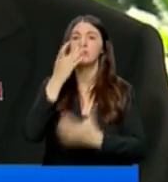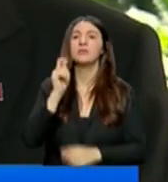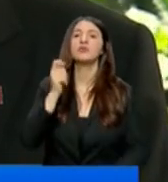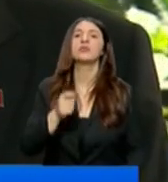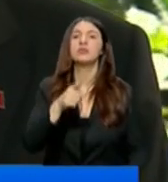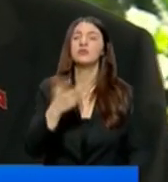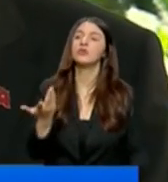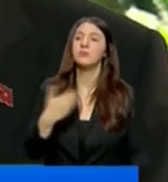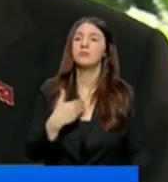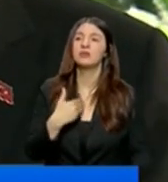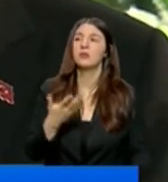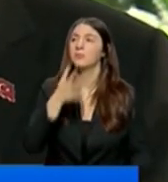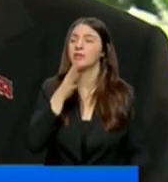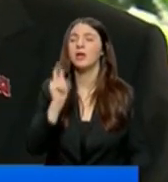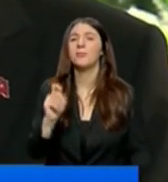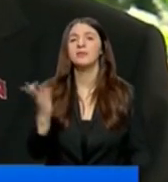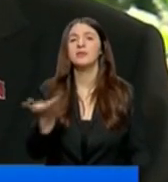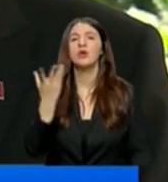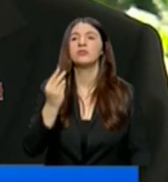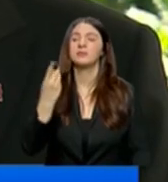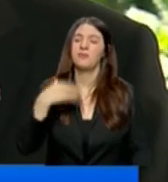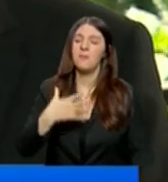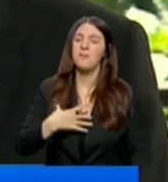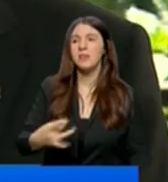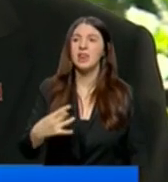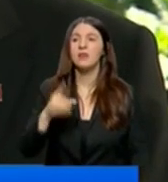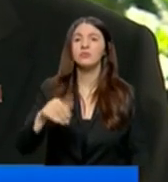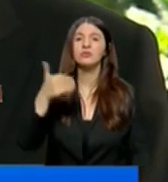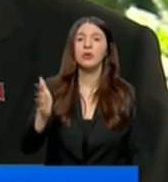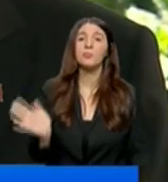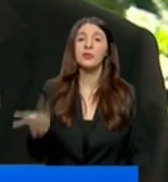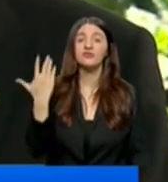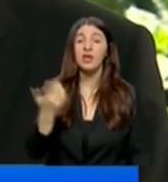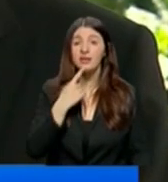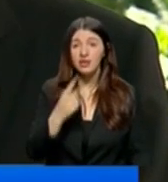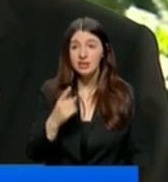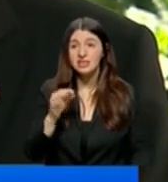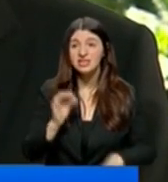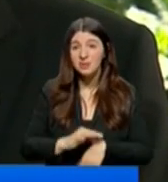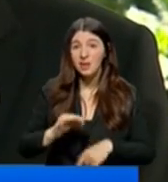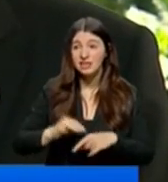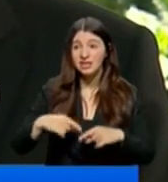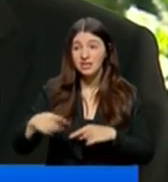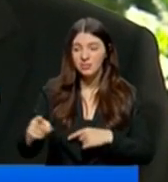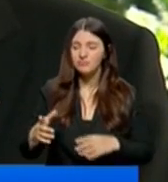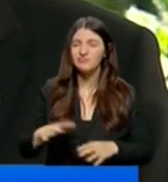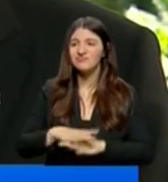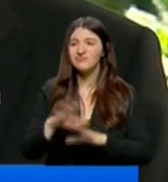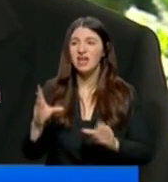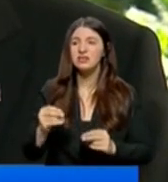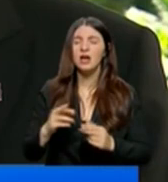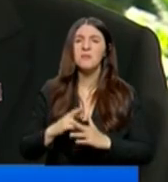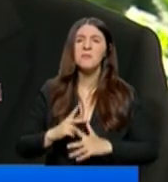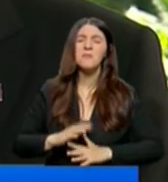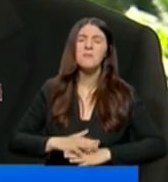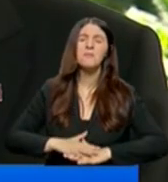zorundasınız. Yoksa ben bildiğimi okurum, nasıl olsa bir sefer seçildim, bundan sonra boş ver dediğiniz andan itibaren her şey yerle